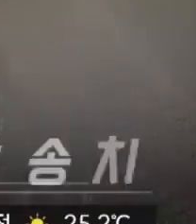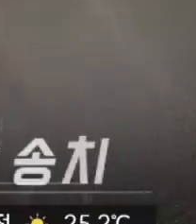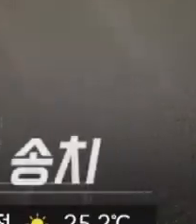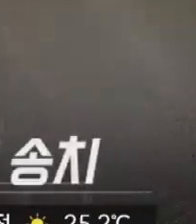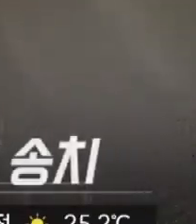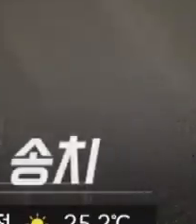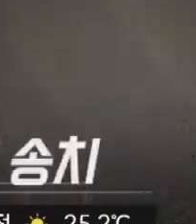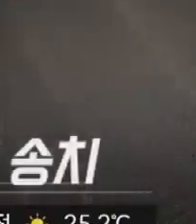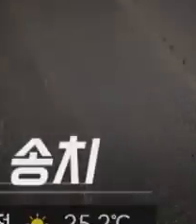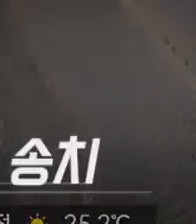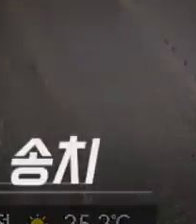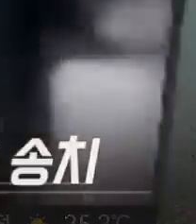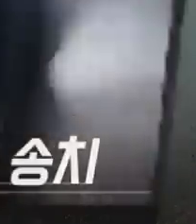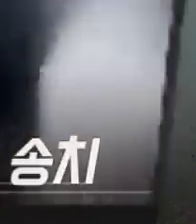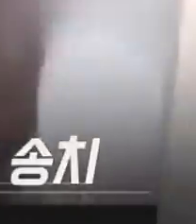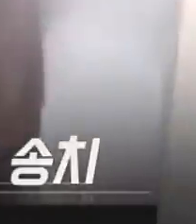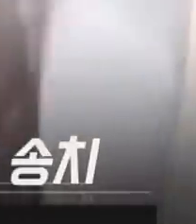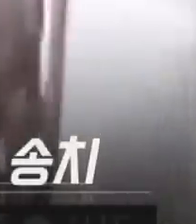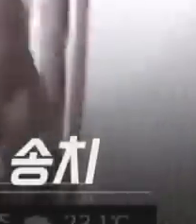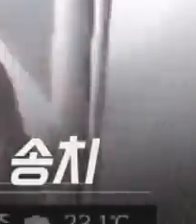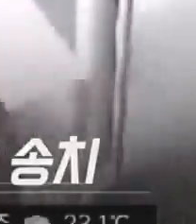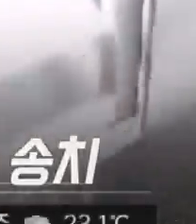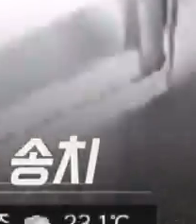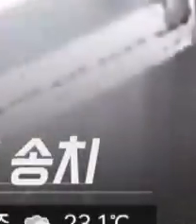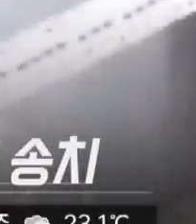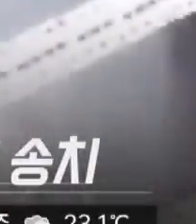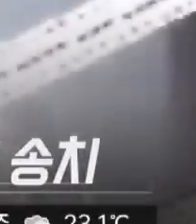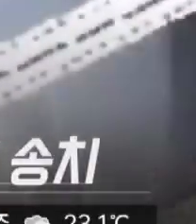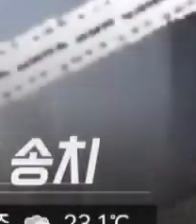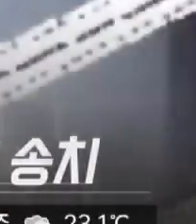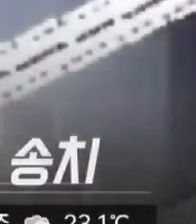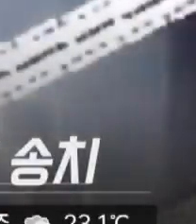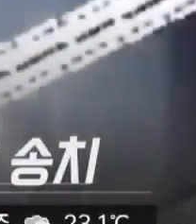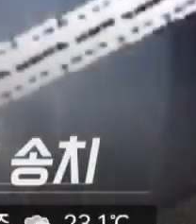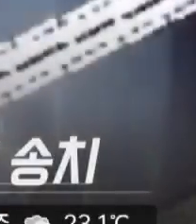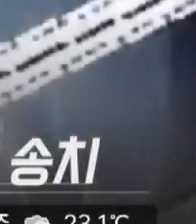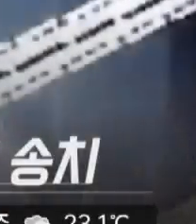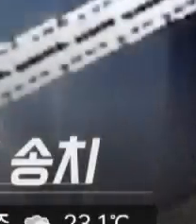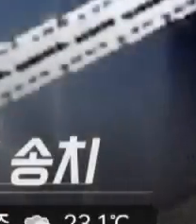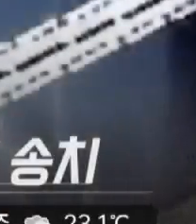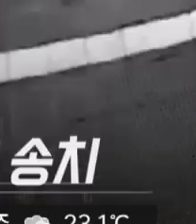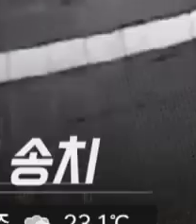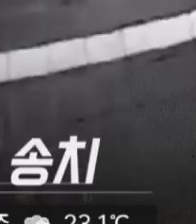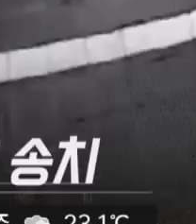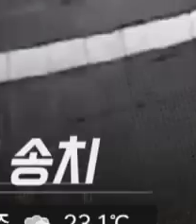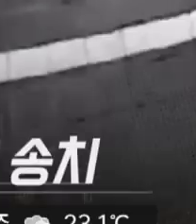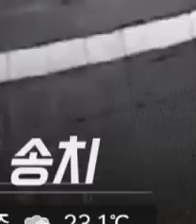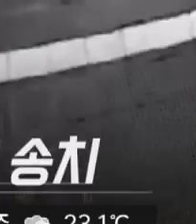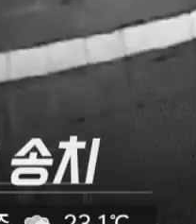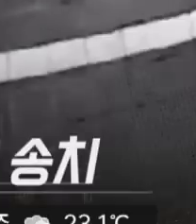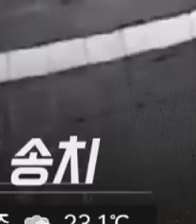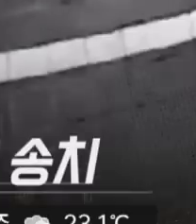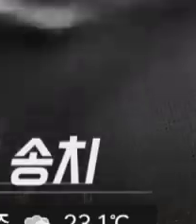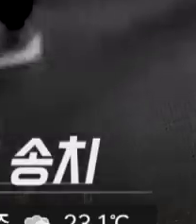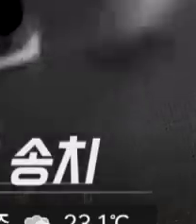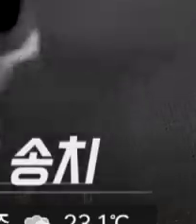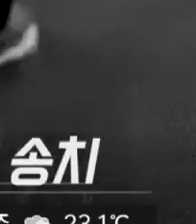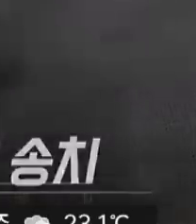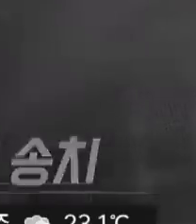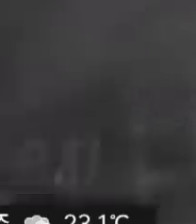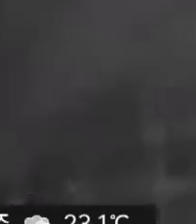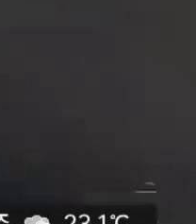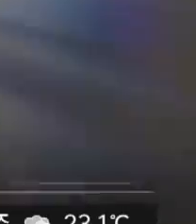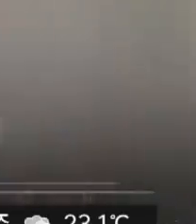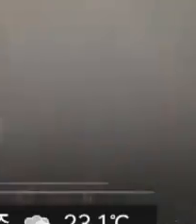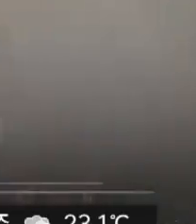구독자 120만 명을 보유한 20대 유명 유튜버가 헤어진 여자친구의 집을 무단 침입해 폭행하다가 현행범으로